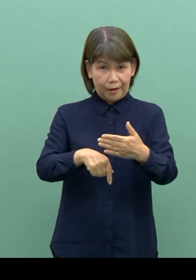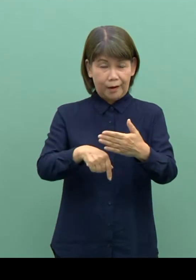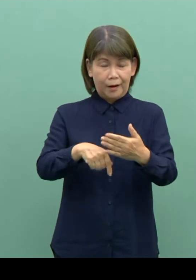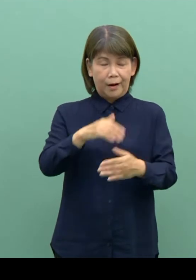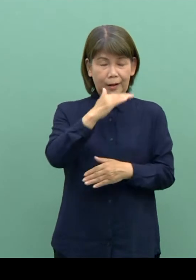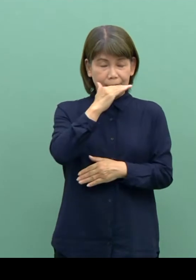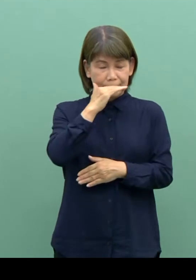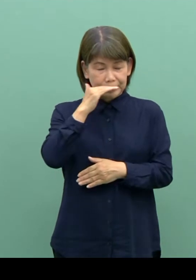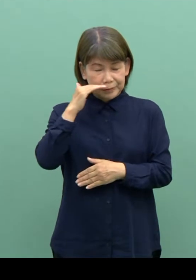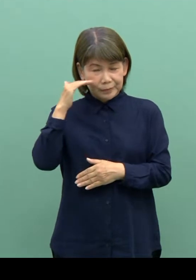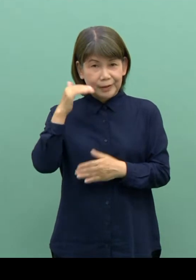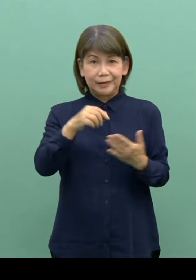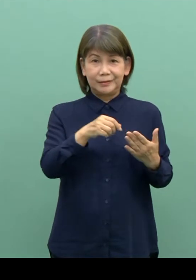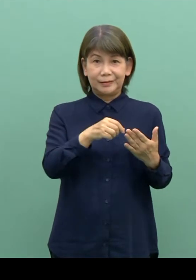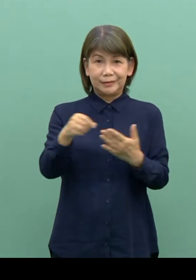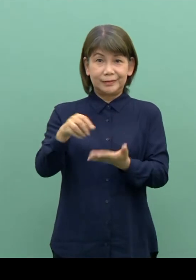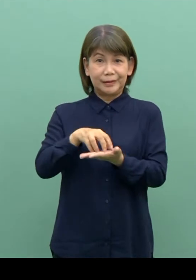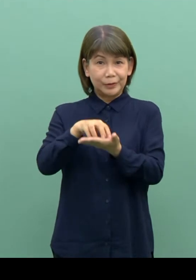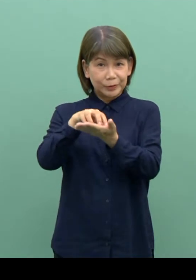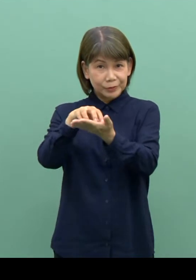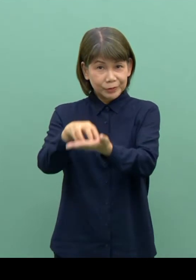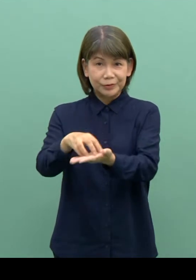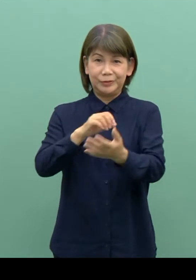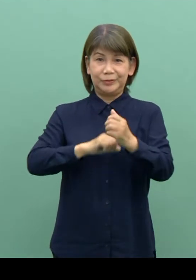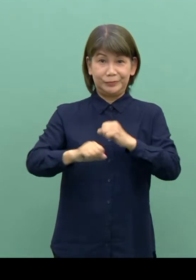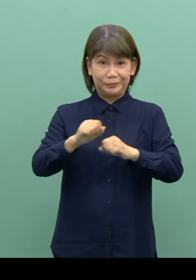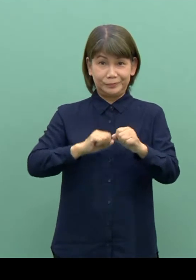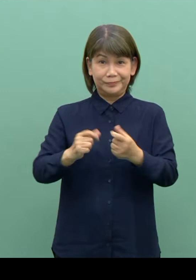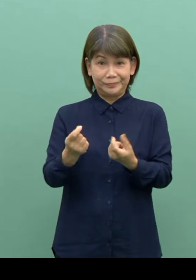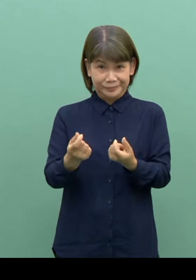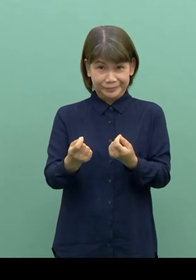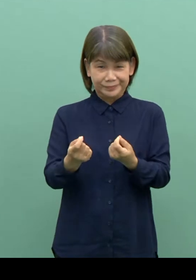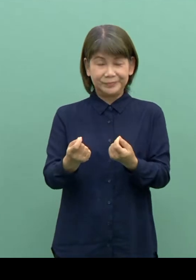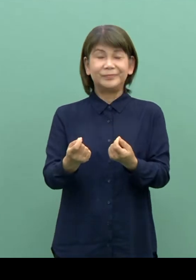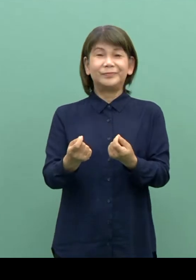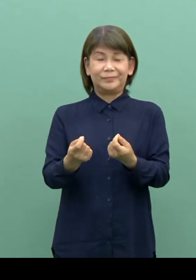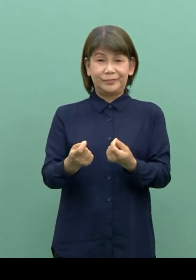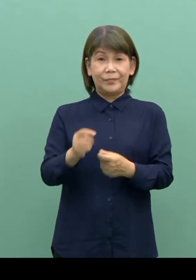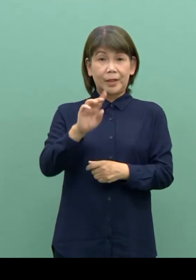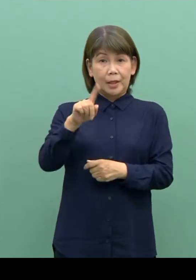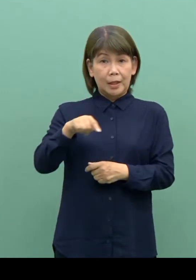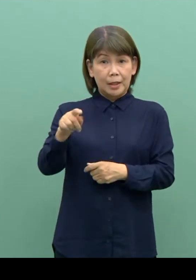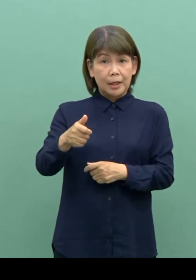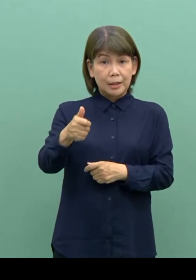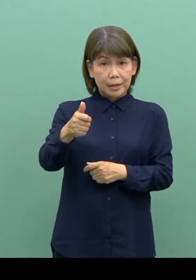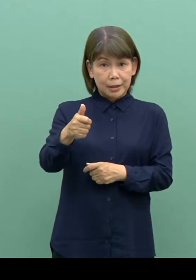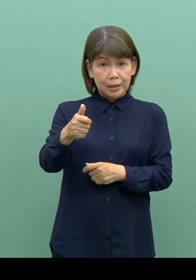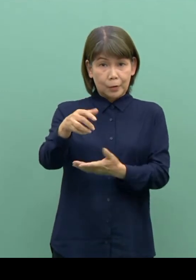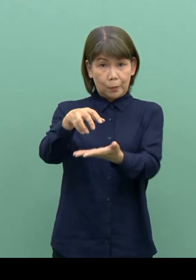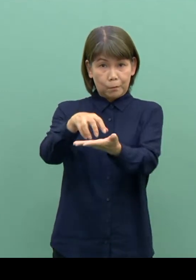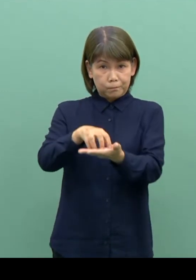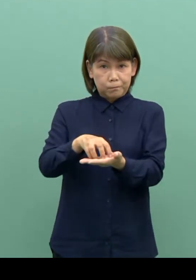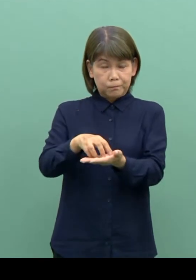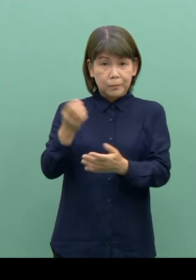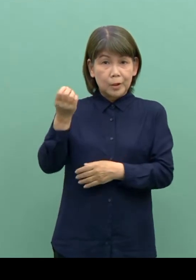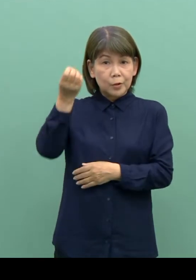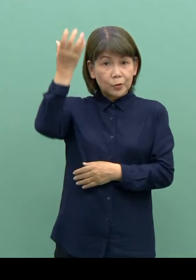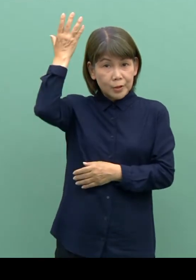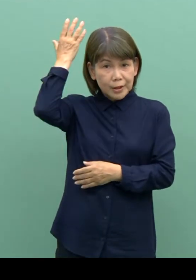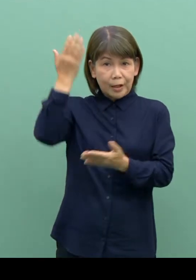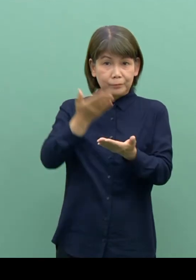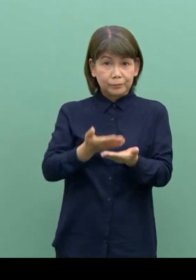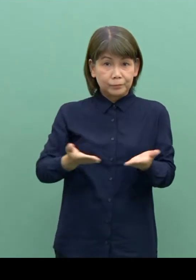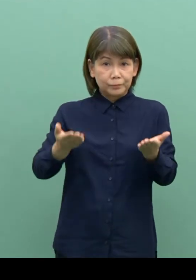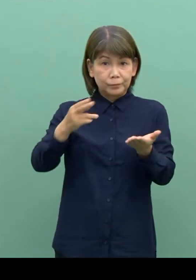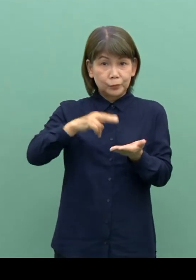品の中から優れたものを表彰する取り組みですよね。 県知事賞に選ばれたのは長崎クジラつけちゃん